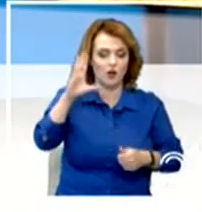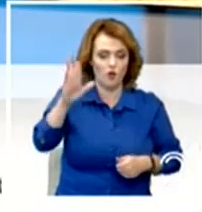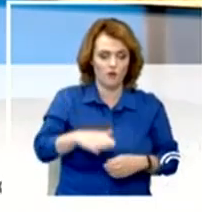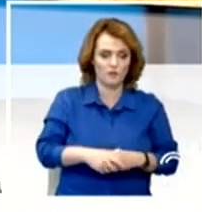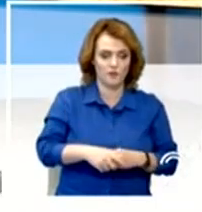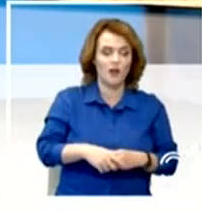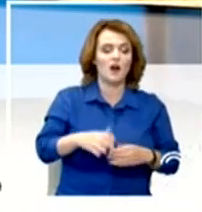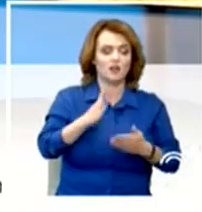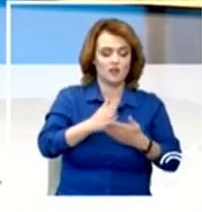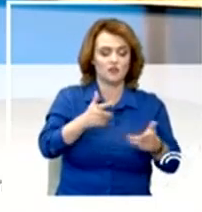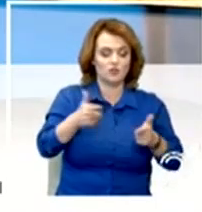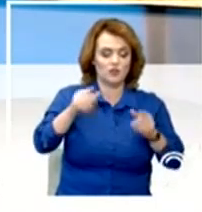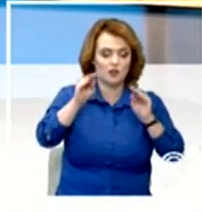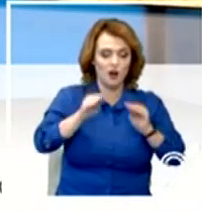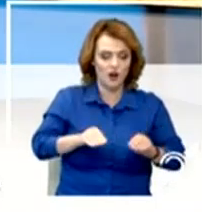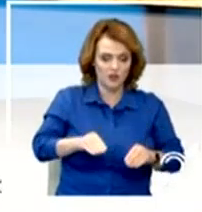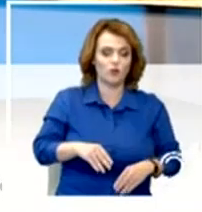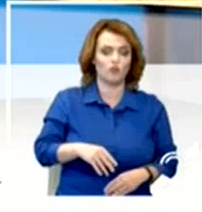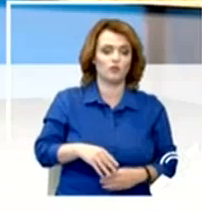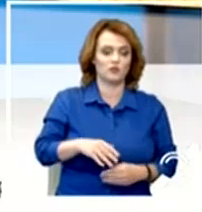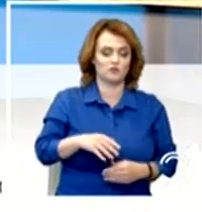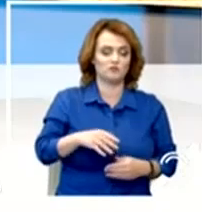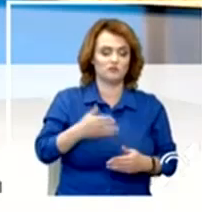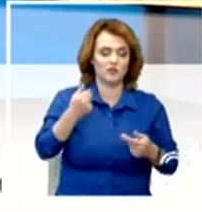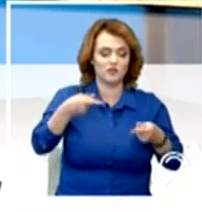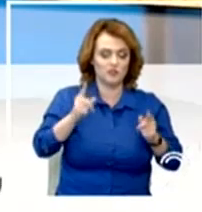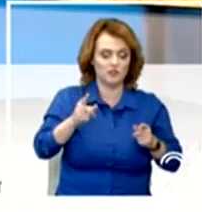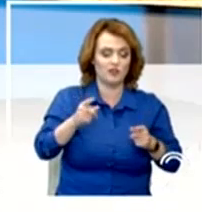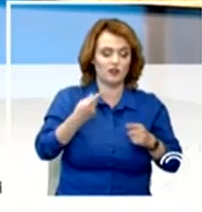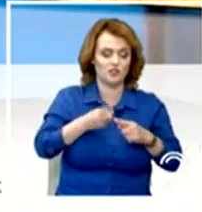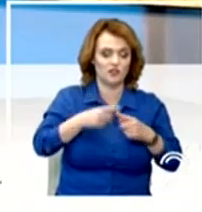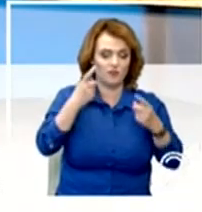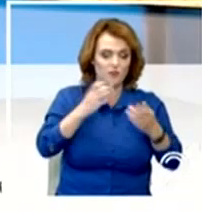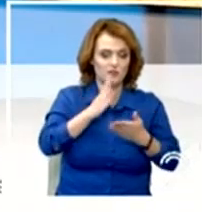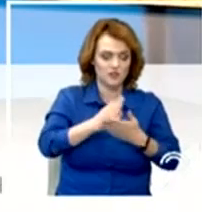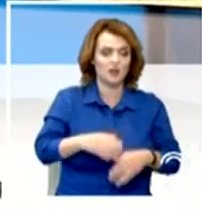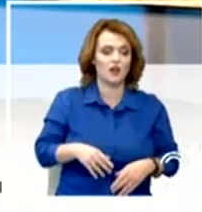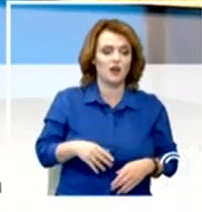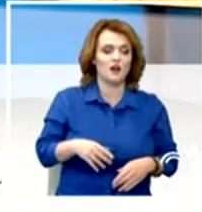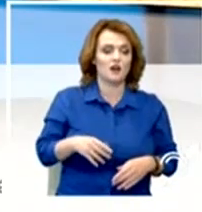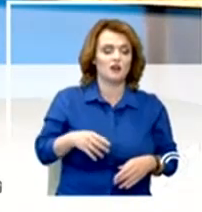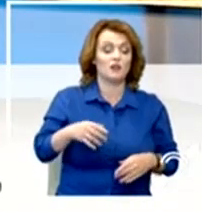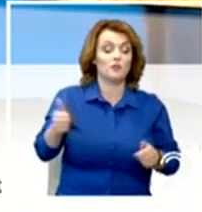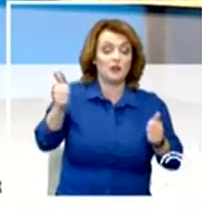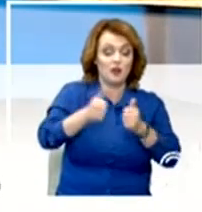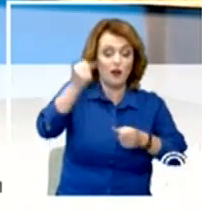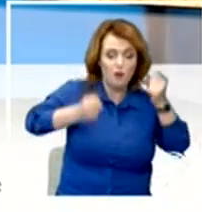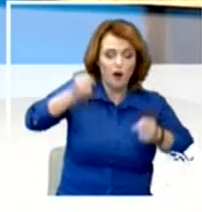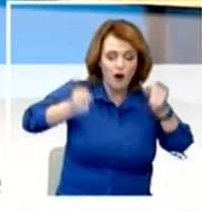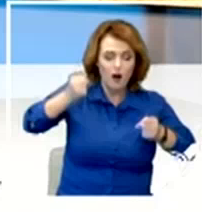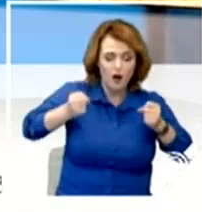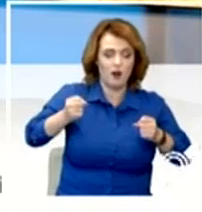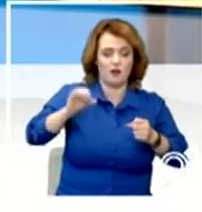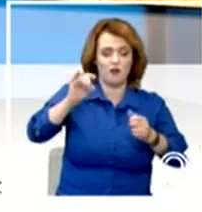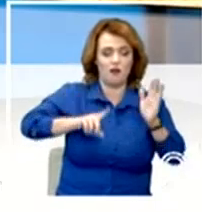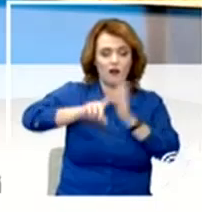Organizației Națiunilor Unite pentru Acte de Tortură a confirmat aceste informații. Pe front, în pofida bombardamentelor intense cu